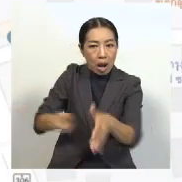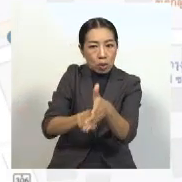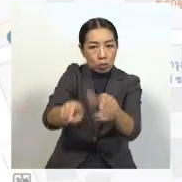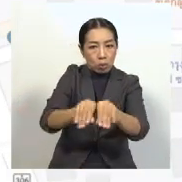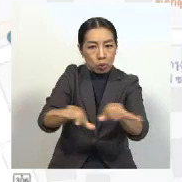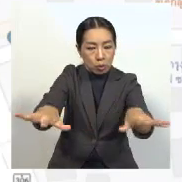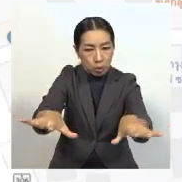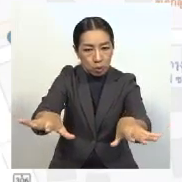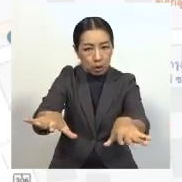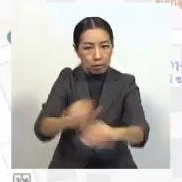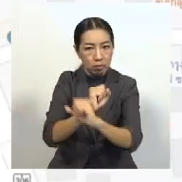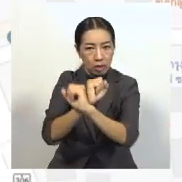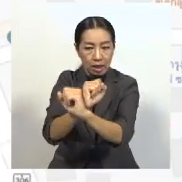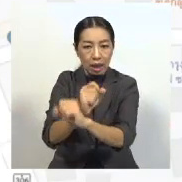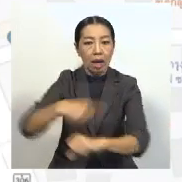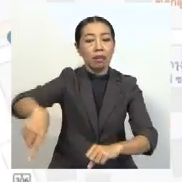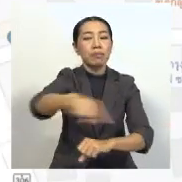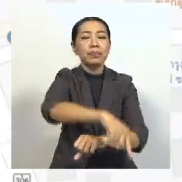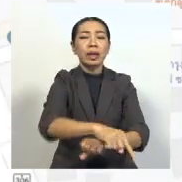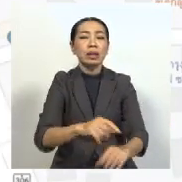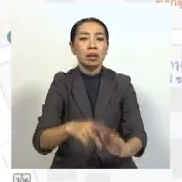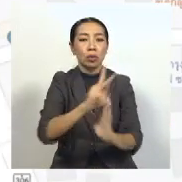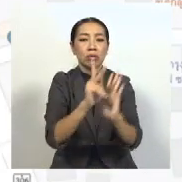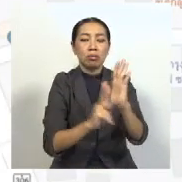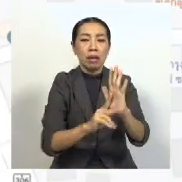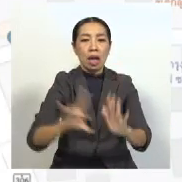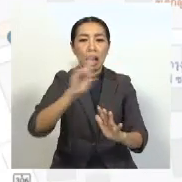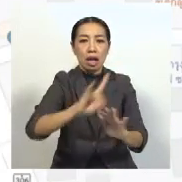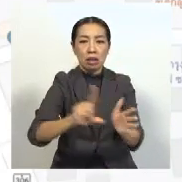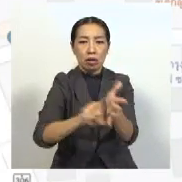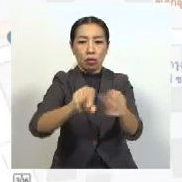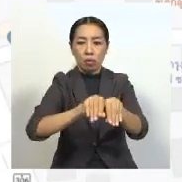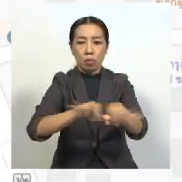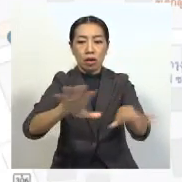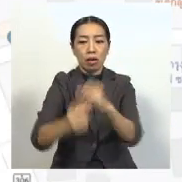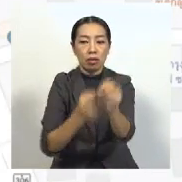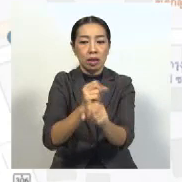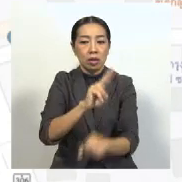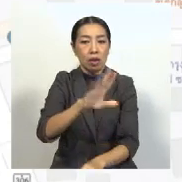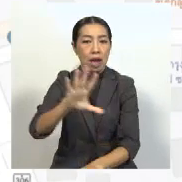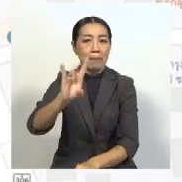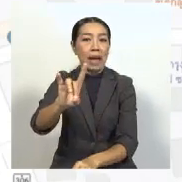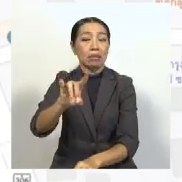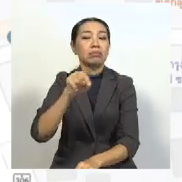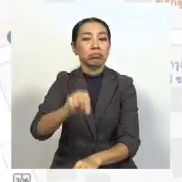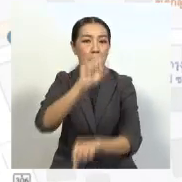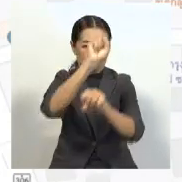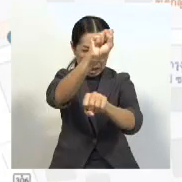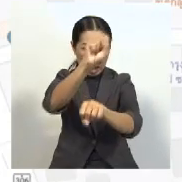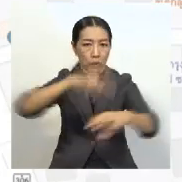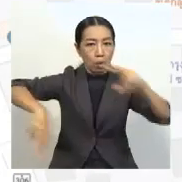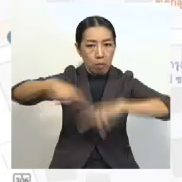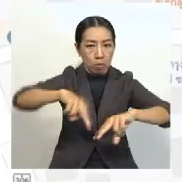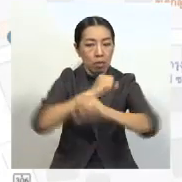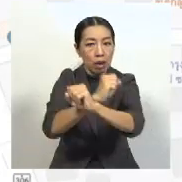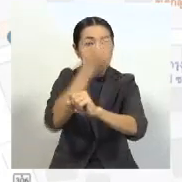วตามพระราชบัญญัติโรคระบาดสัตว์พุทธศักราช2558แล้วนะครับเนื่องจากว่าเมื่อวันที่23กันยา